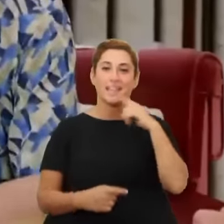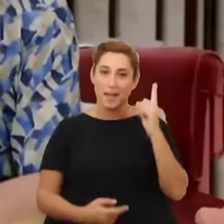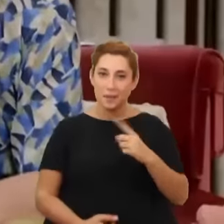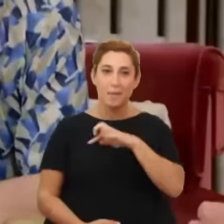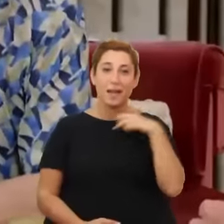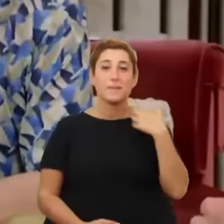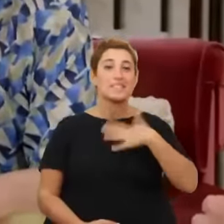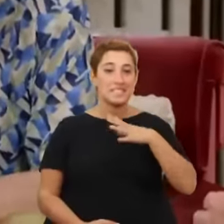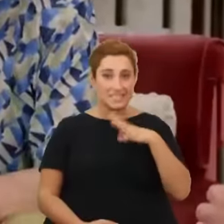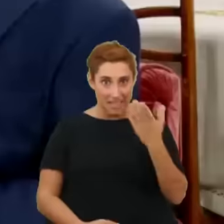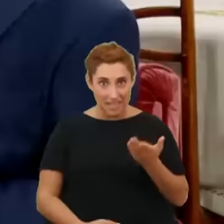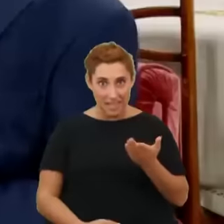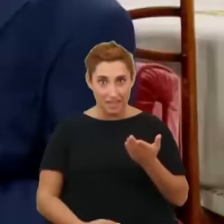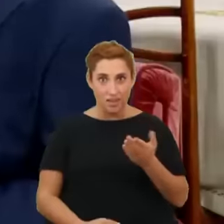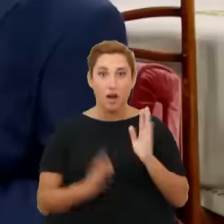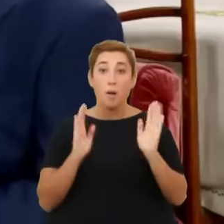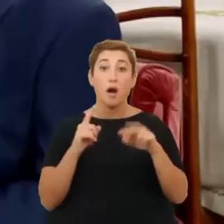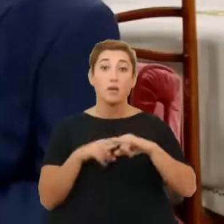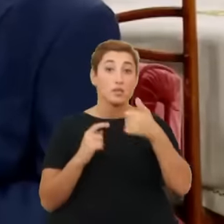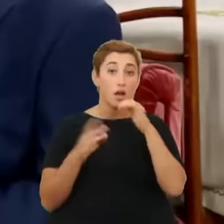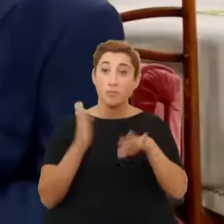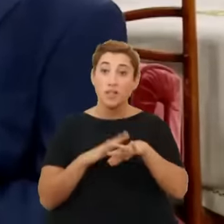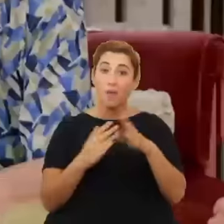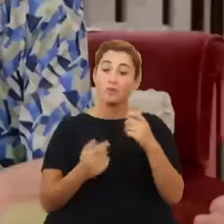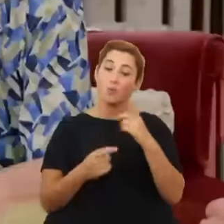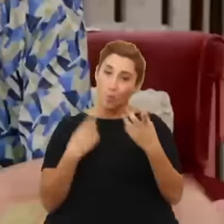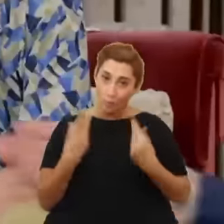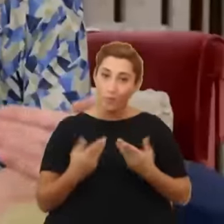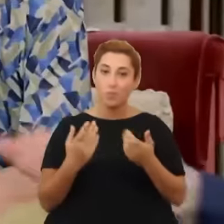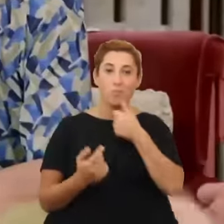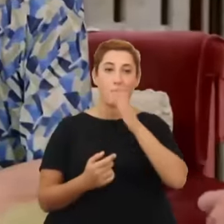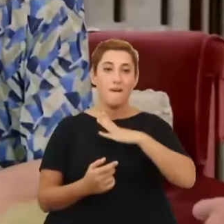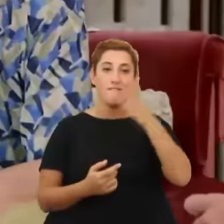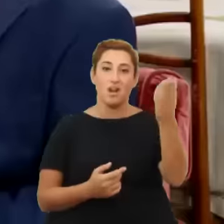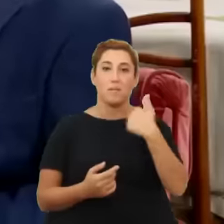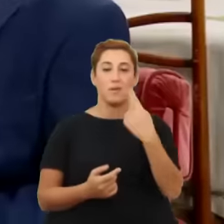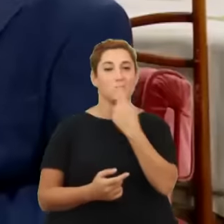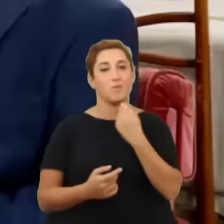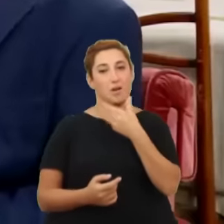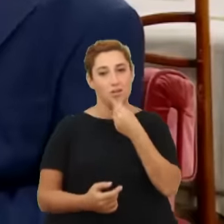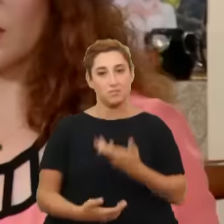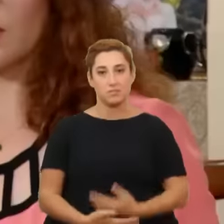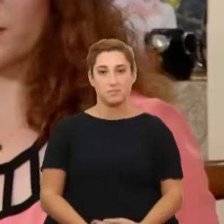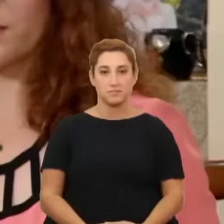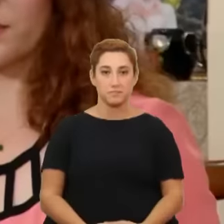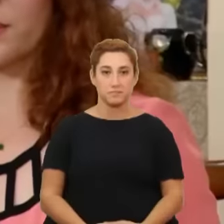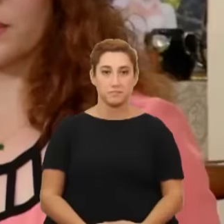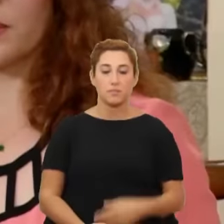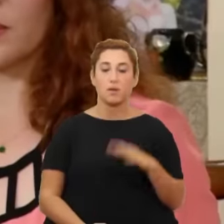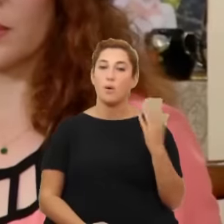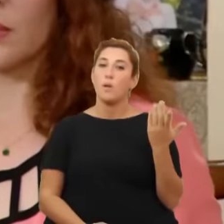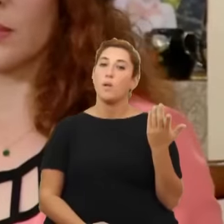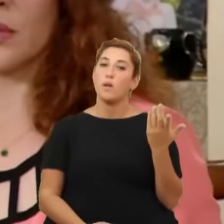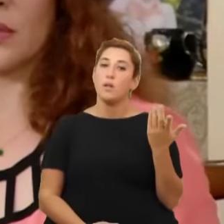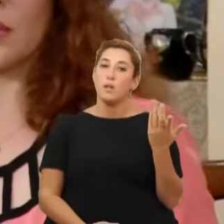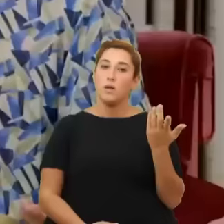Allah'ın emri, peygamberin kavliyle... Aman Hasan abi, ne yapıyorsun? Estağfurullah. Babam burada dururken olur mu? Ya hayda.